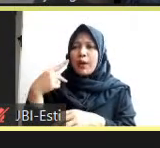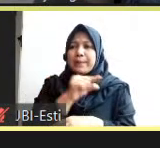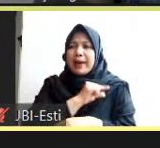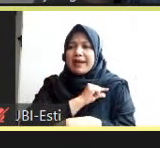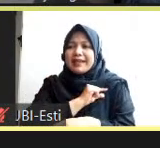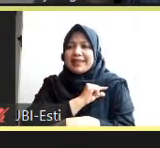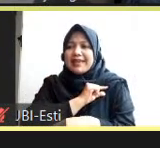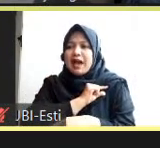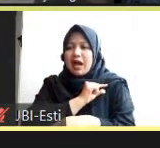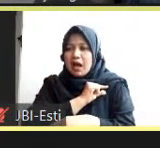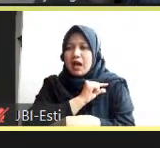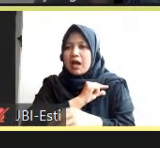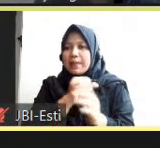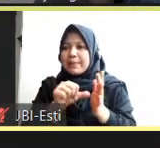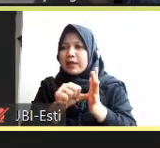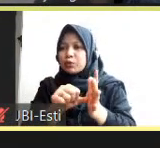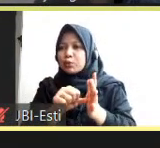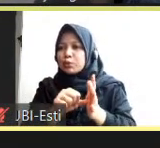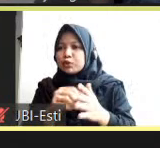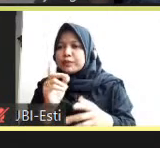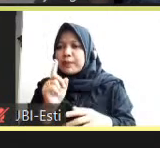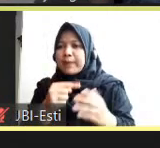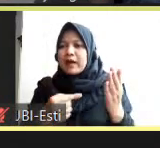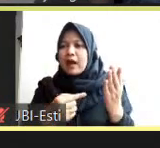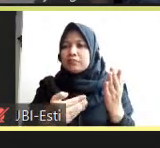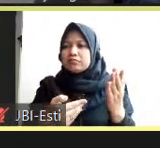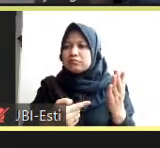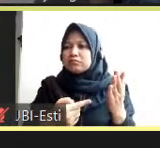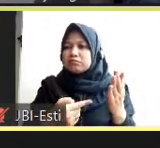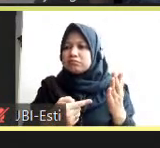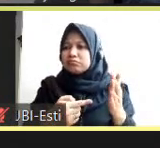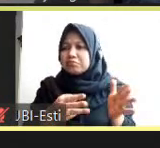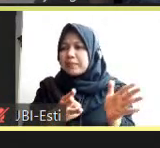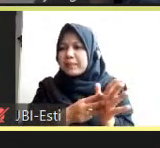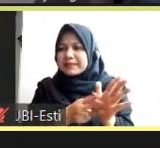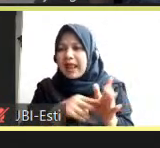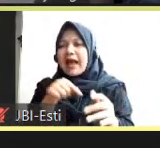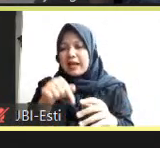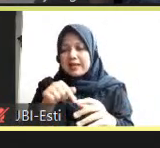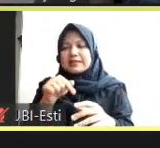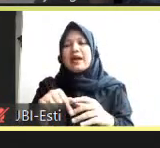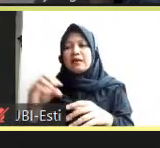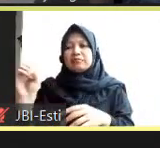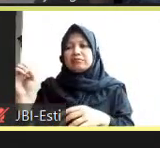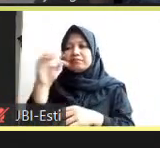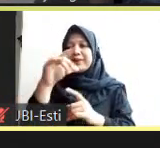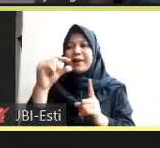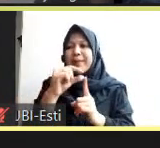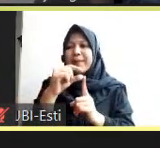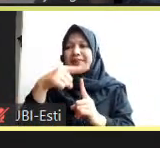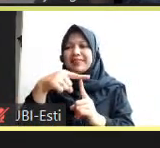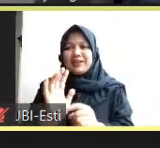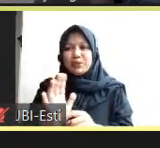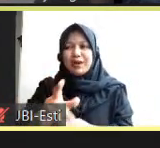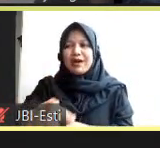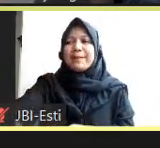sedikit kendala. Tapi mudah-mudahan sudah bisa ditayangkan. Terima kasih.